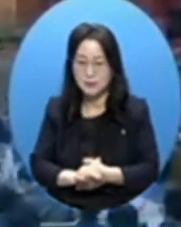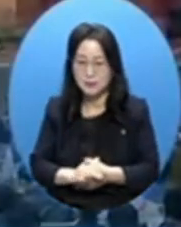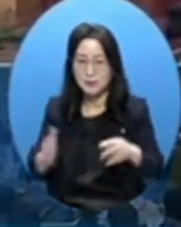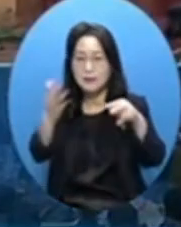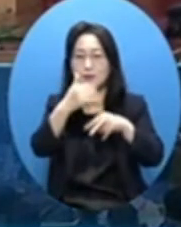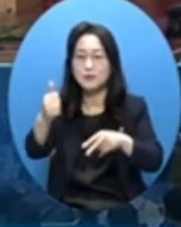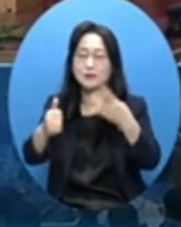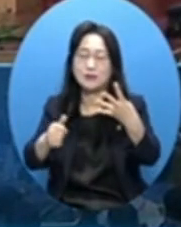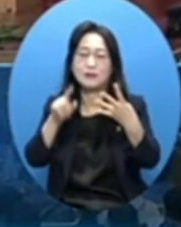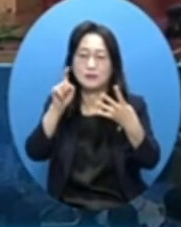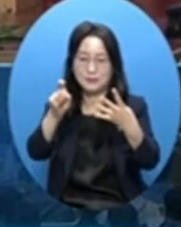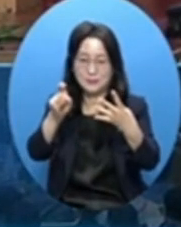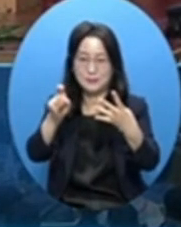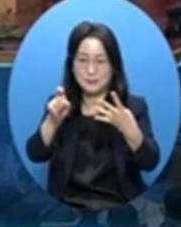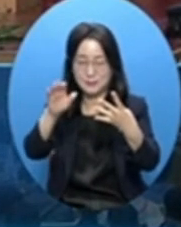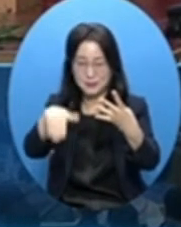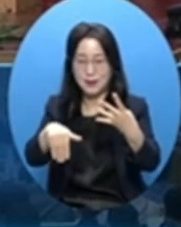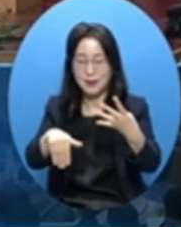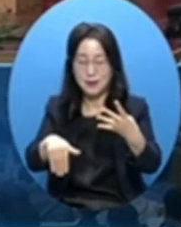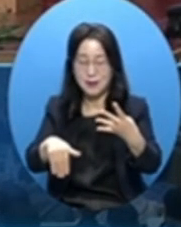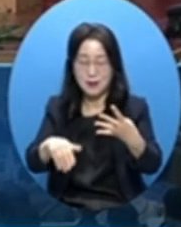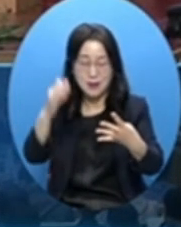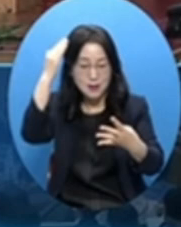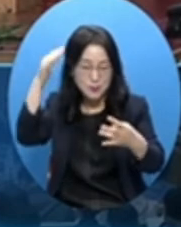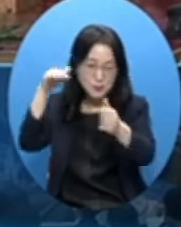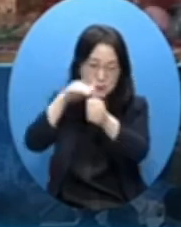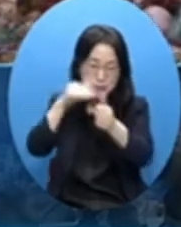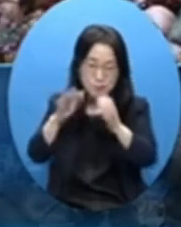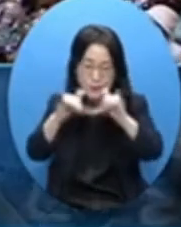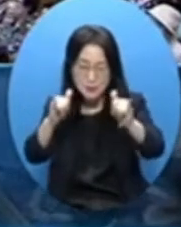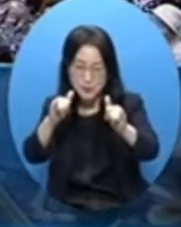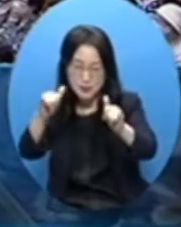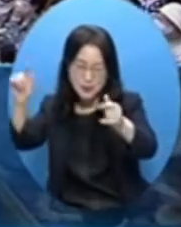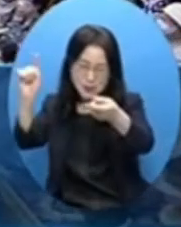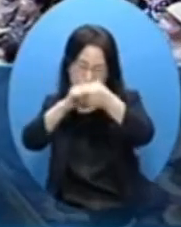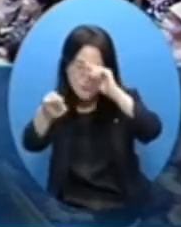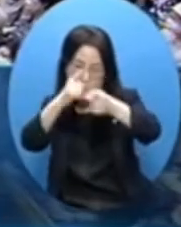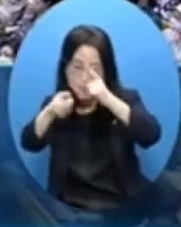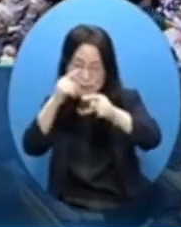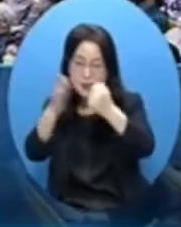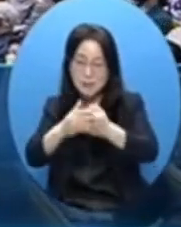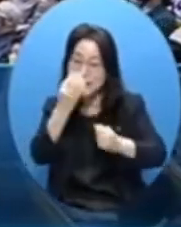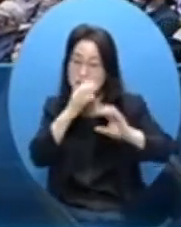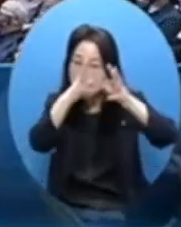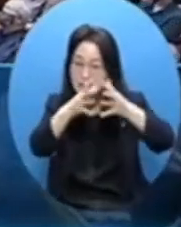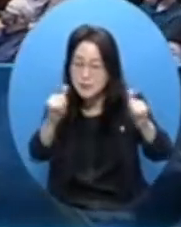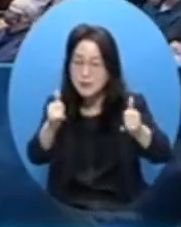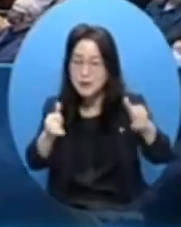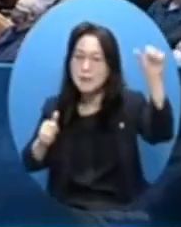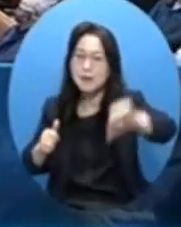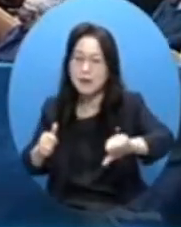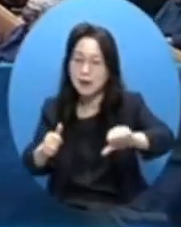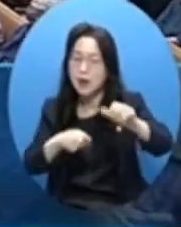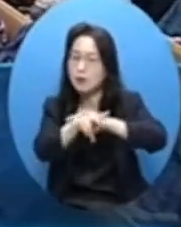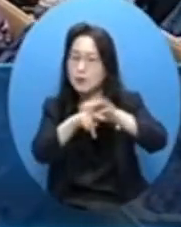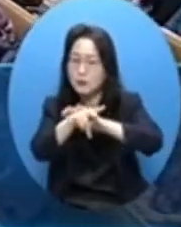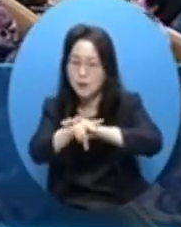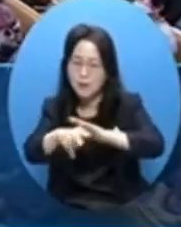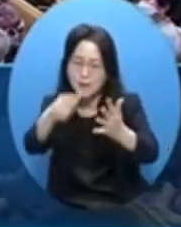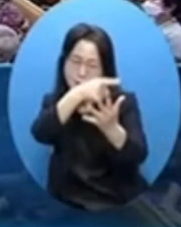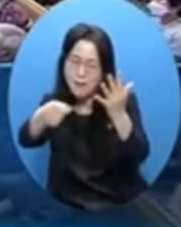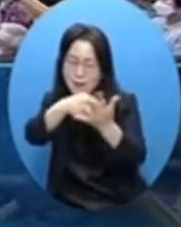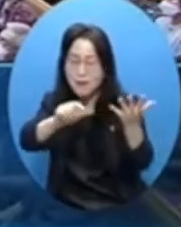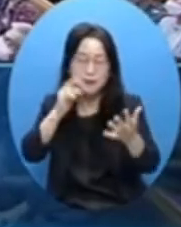4장 10절 11절 및 아 블렛 사람들이 쳤더니 이스라엘 잎이 하여 각기 장막으로 도망 하였고 살려 기 12